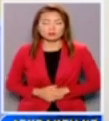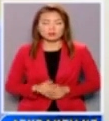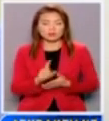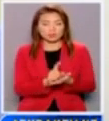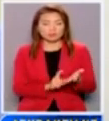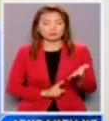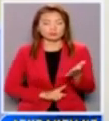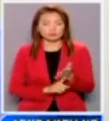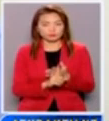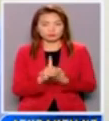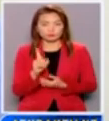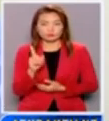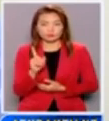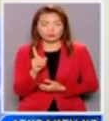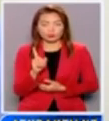кейін